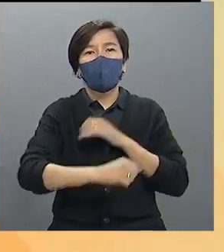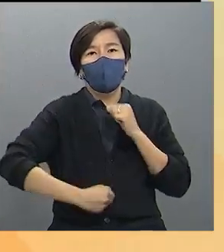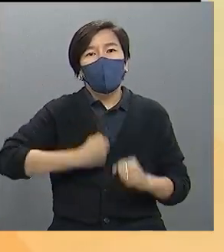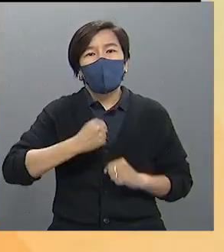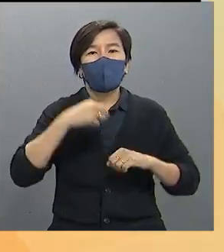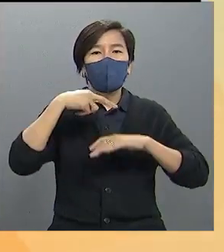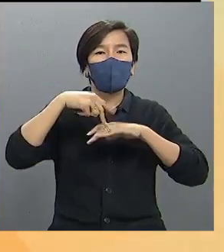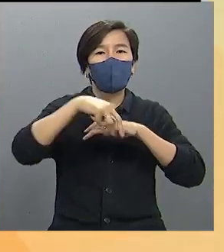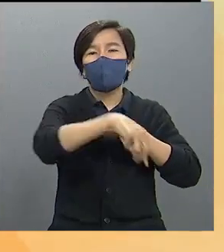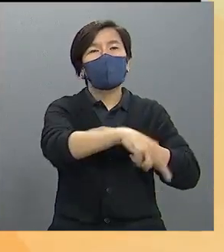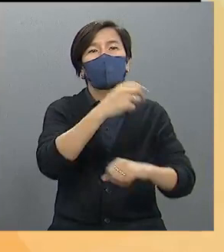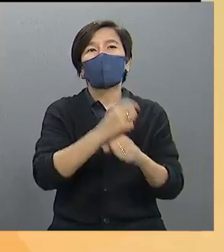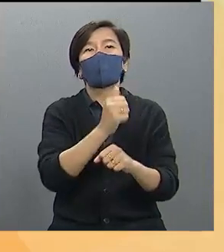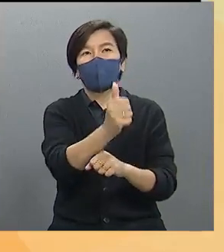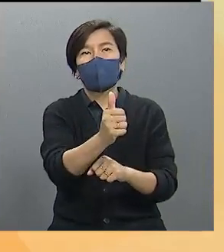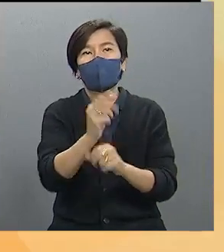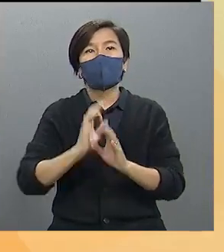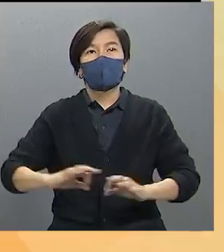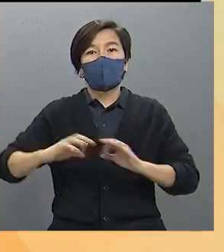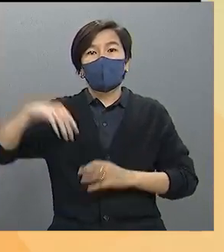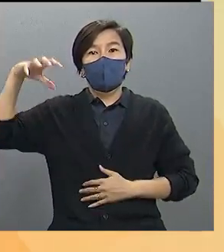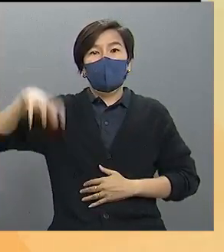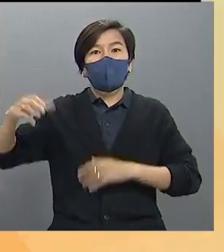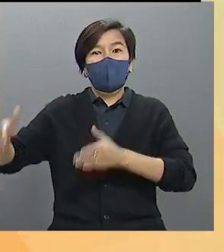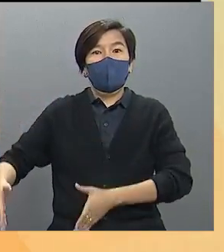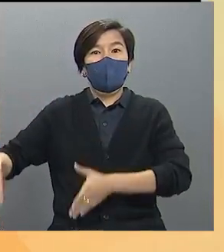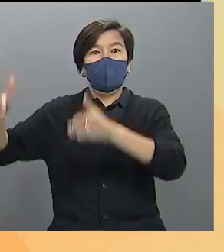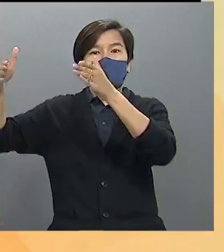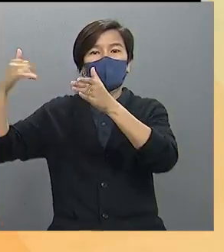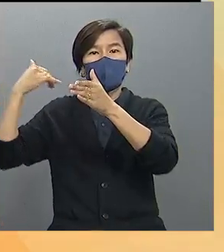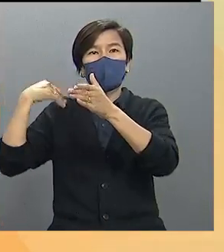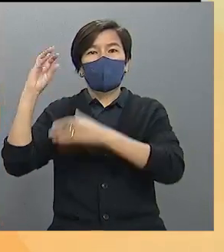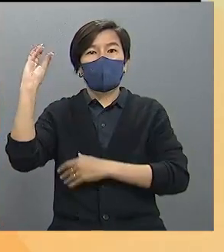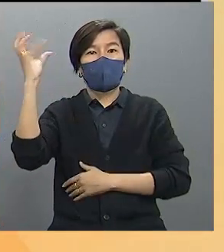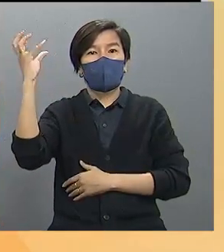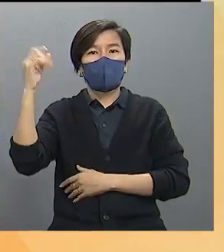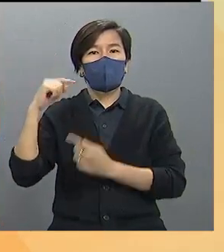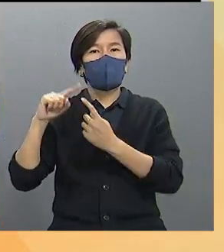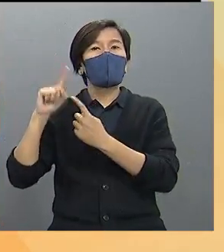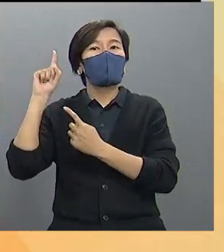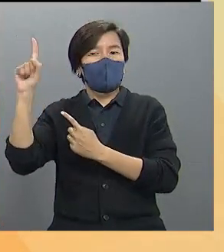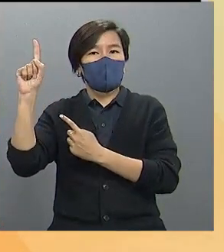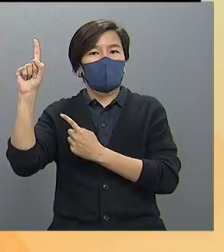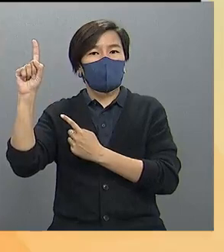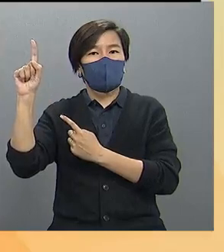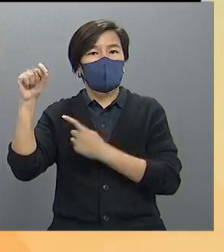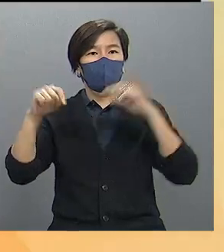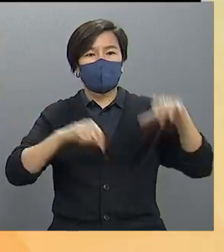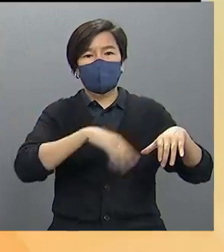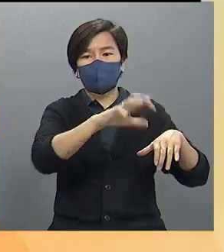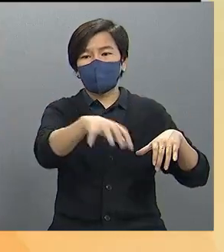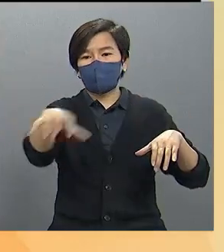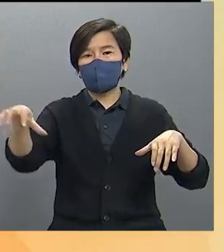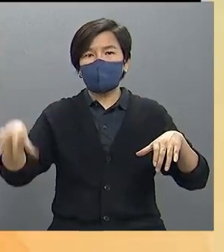เครื่องใน 1 อาคารก็คอเครื่องตัจควัใช่ครับ เคื่องตัจบควันจับควัน 1เครื่องตัว 1าคารใ